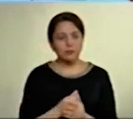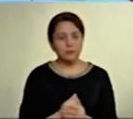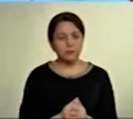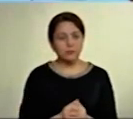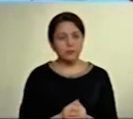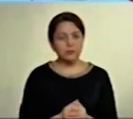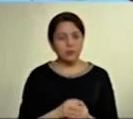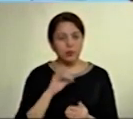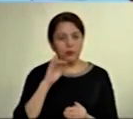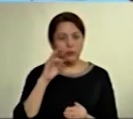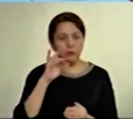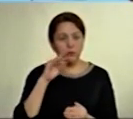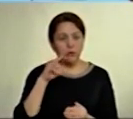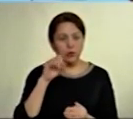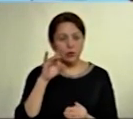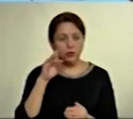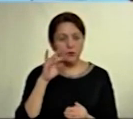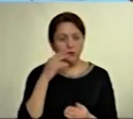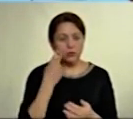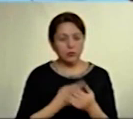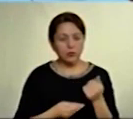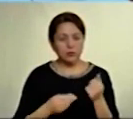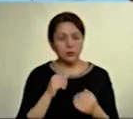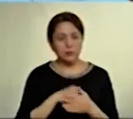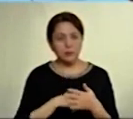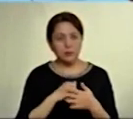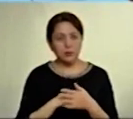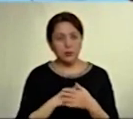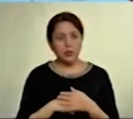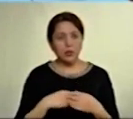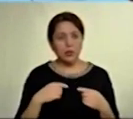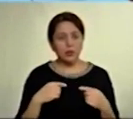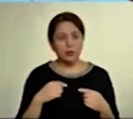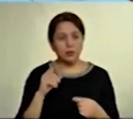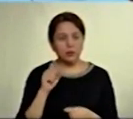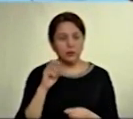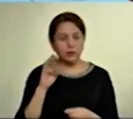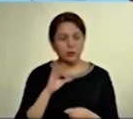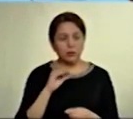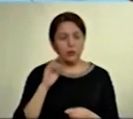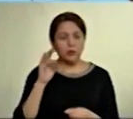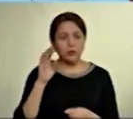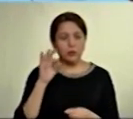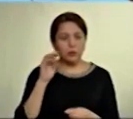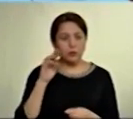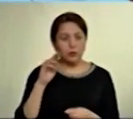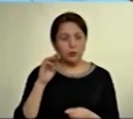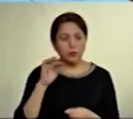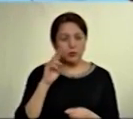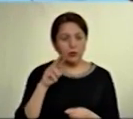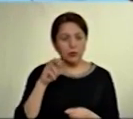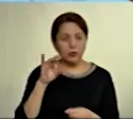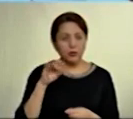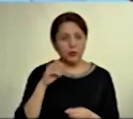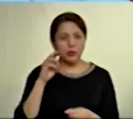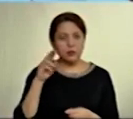ekan. Yunonlarning mag'lubiyati natijasida hattoki notiqlar Demosfen ham